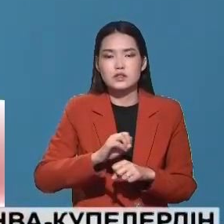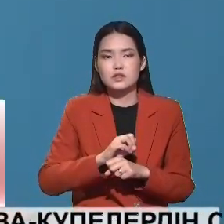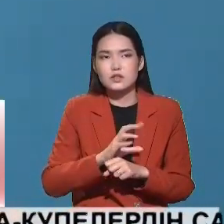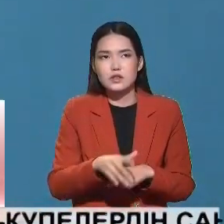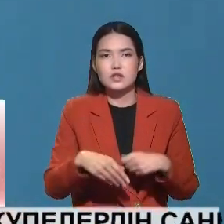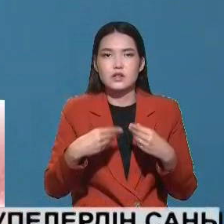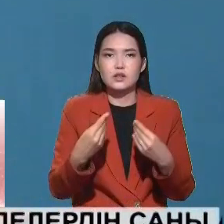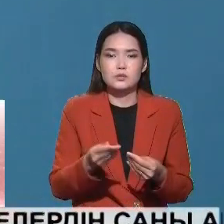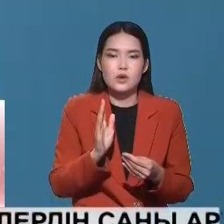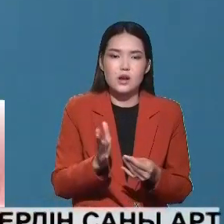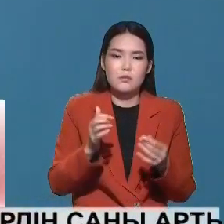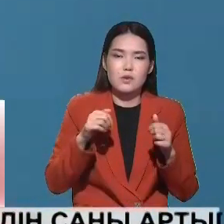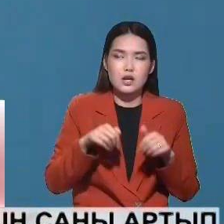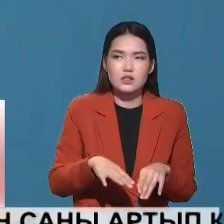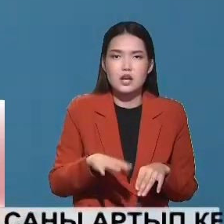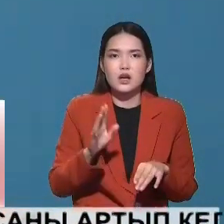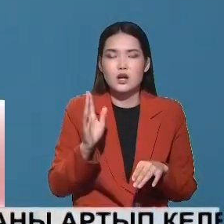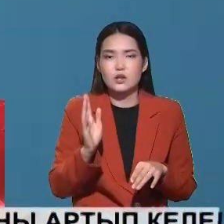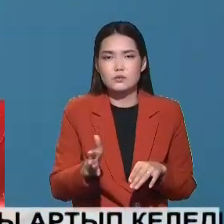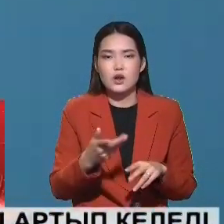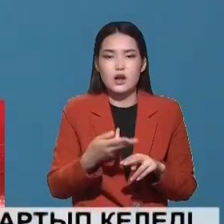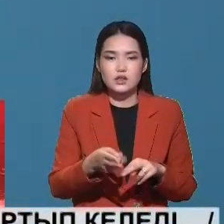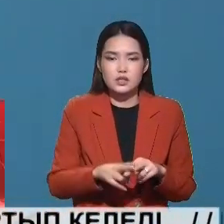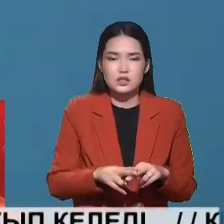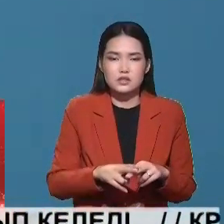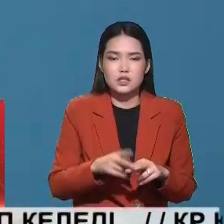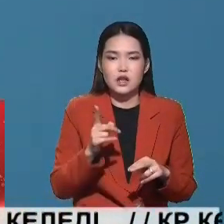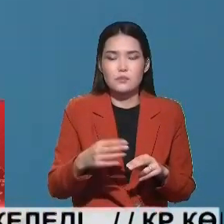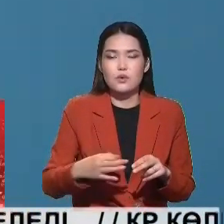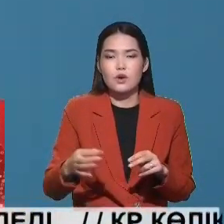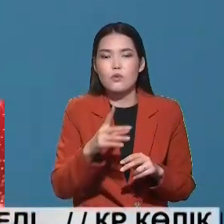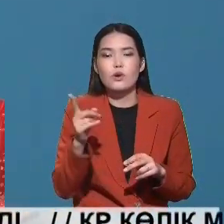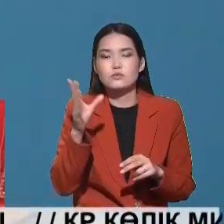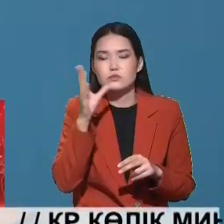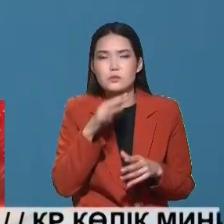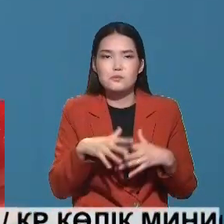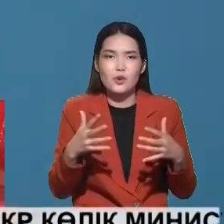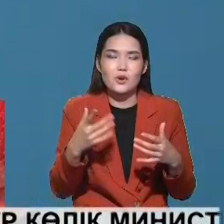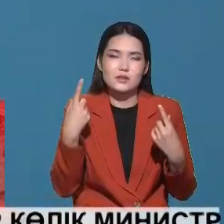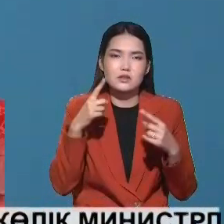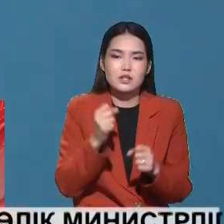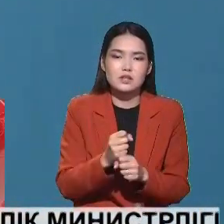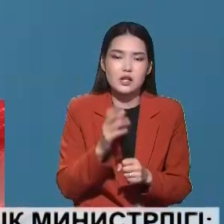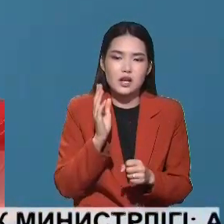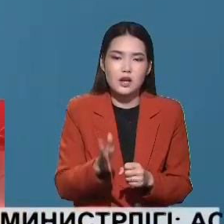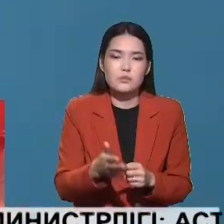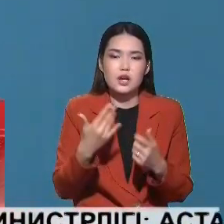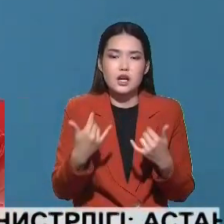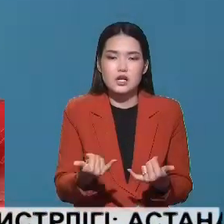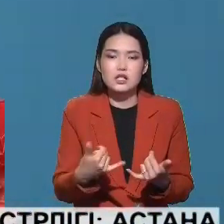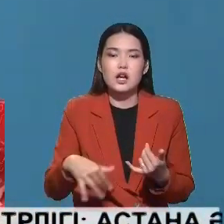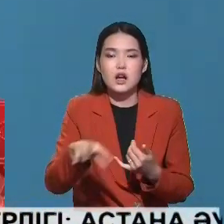шығар 400 мыңнан астам бала дүниеге келді. Жылда бір облыс деп айтуымызға болады, орташа облыс. Қазір